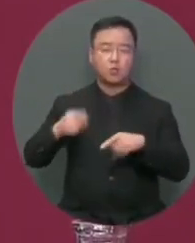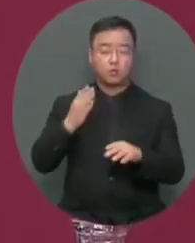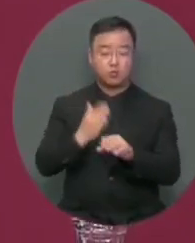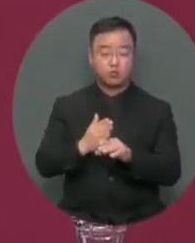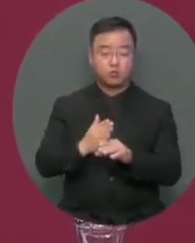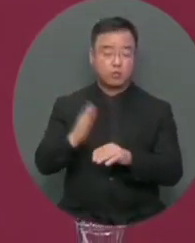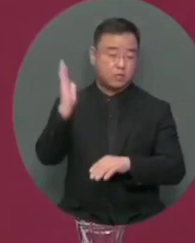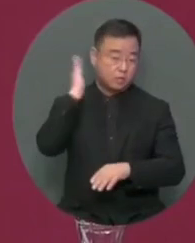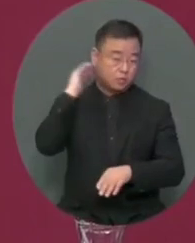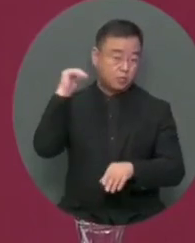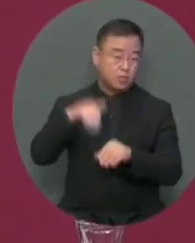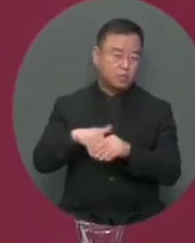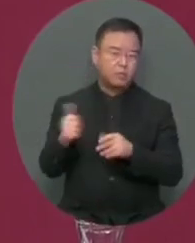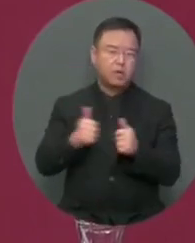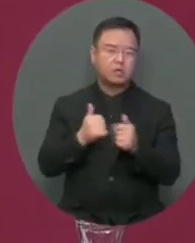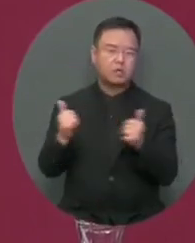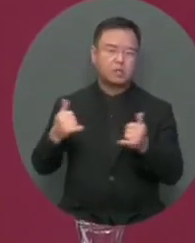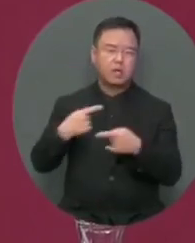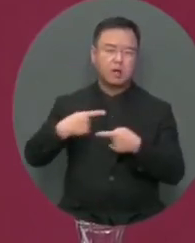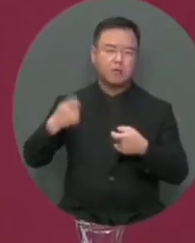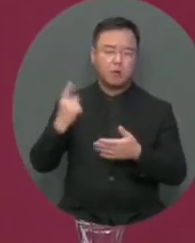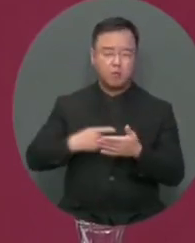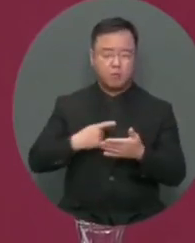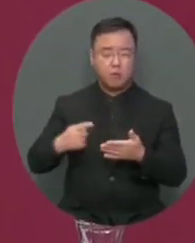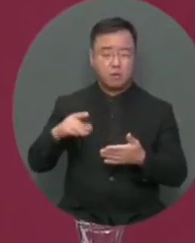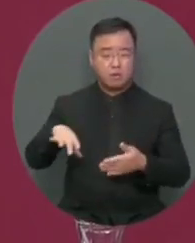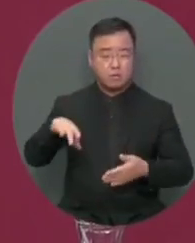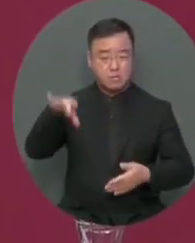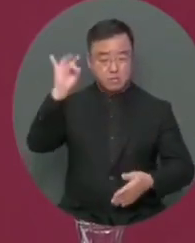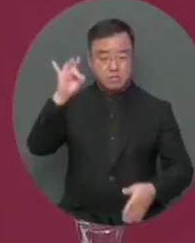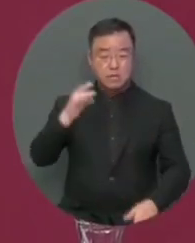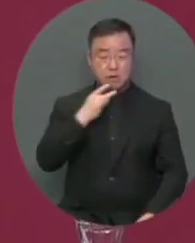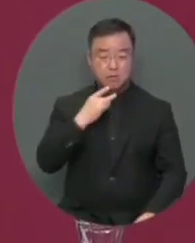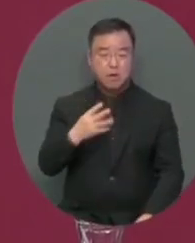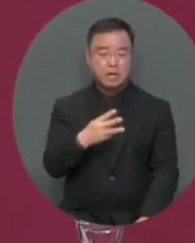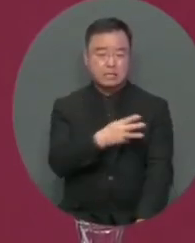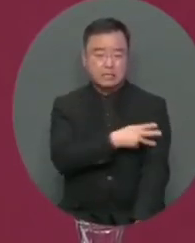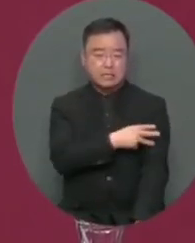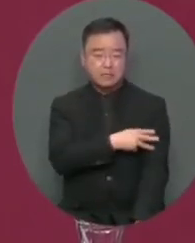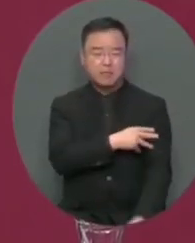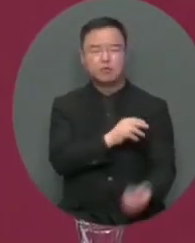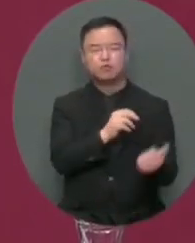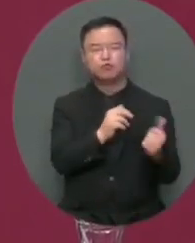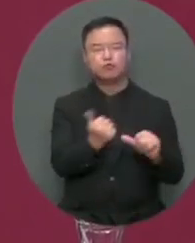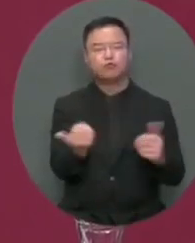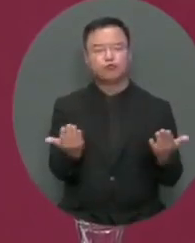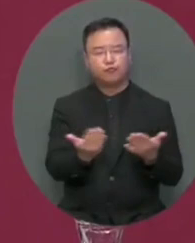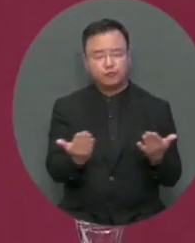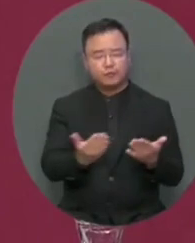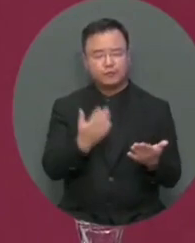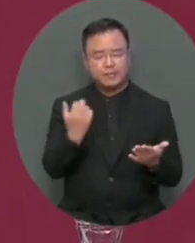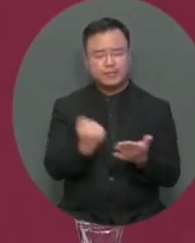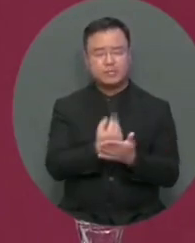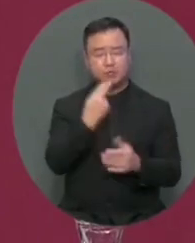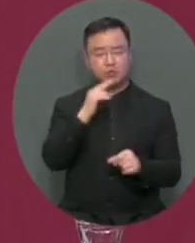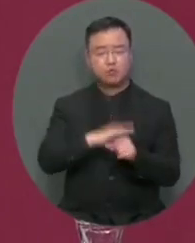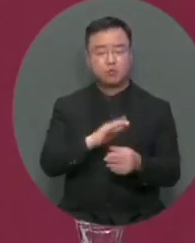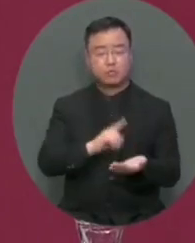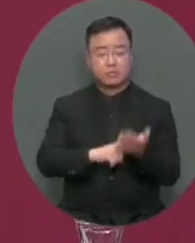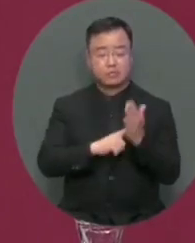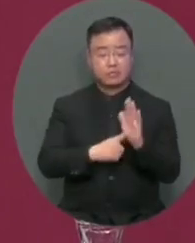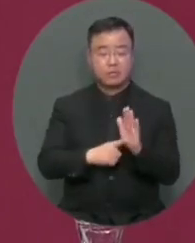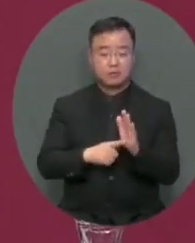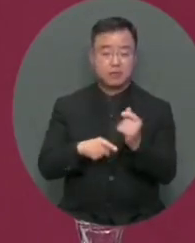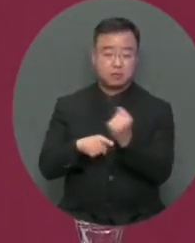보복은 시작에 불과했고 장병의 억울한 죽음을 밝히려는 수사단장을 보복하고 대통령 일가의 비리를 보단